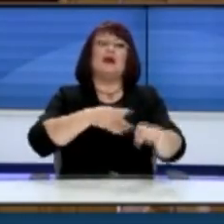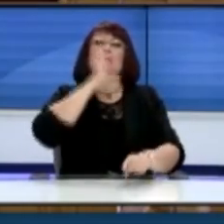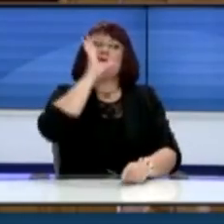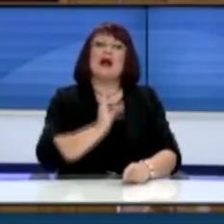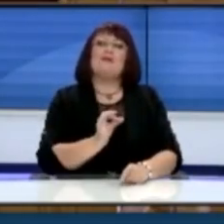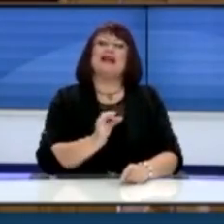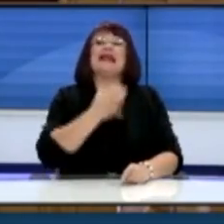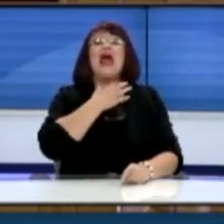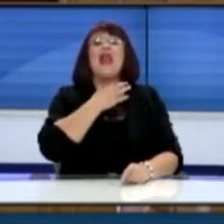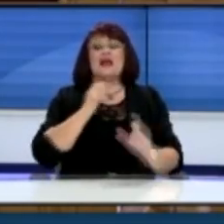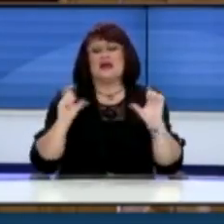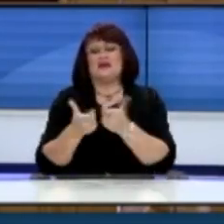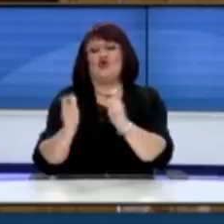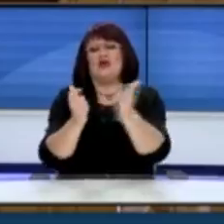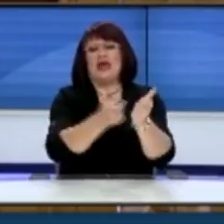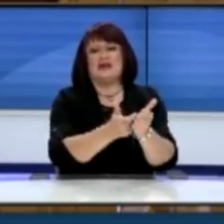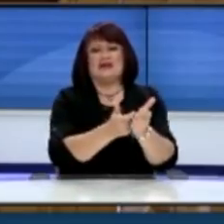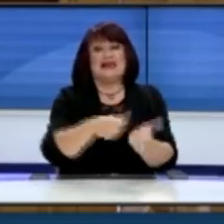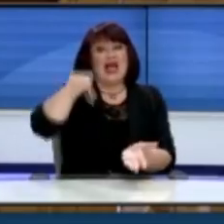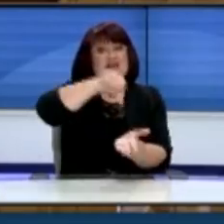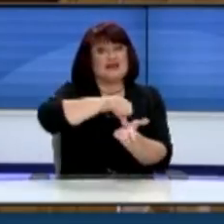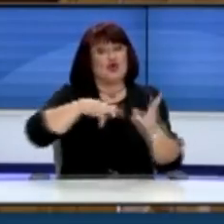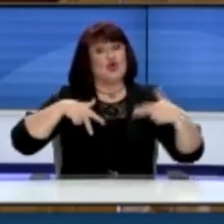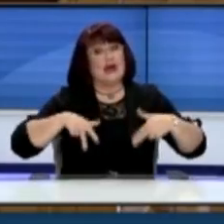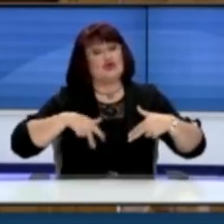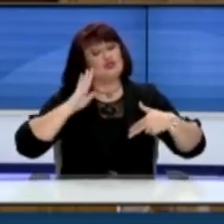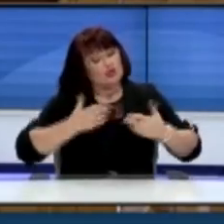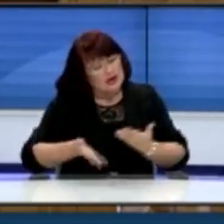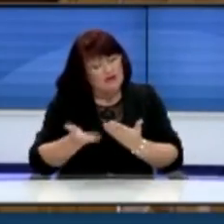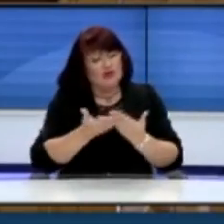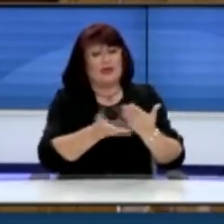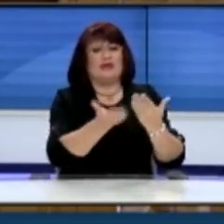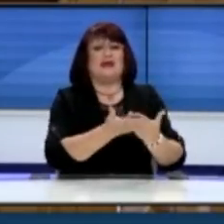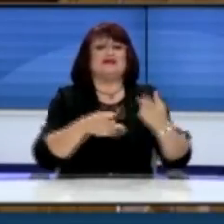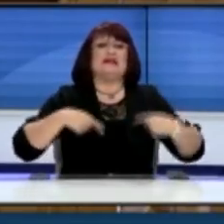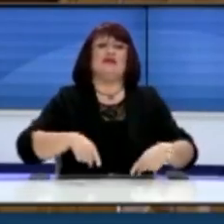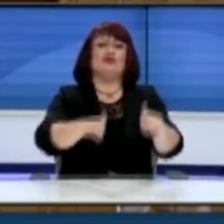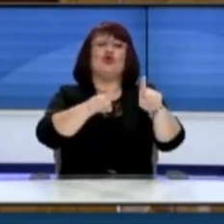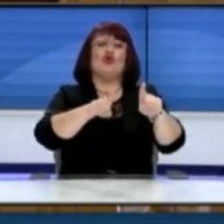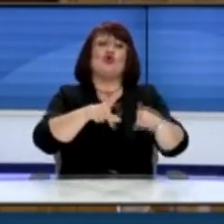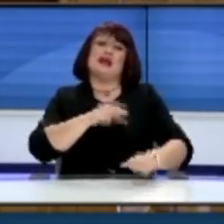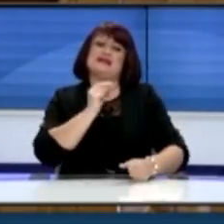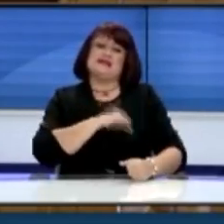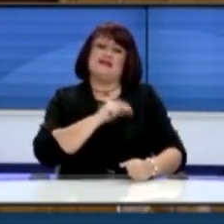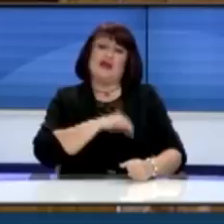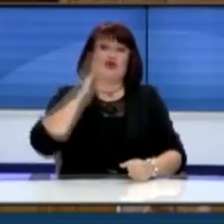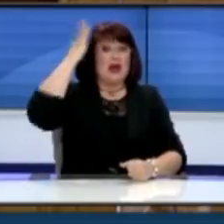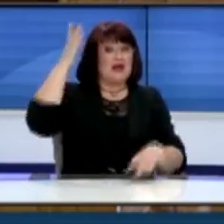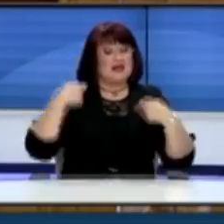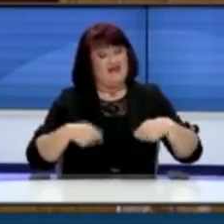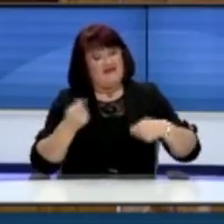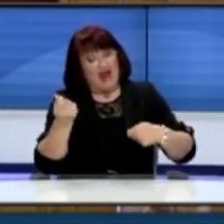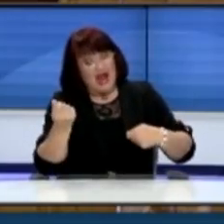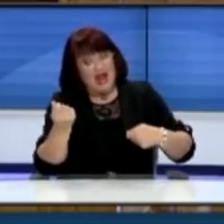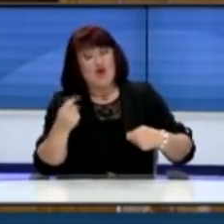πραγματικές λαϊκές ανάγκες, ότι το αστικό κράτος μπορεί να υπηρετήσει ταυτόχρονα τα συμφέροντα του κεφαλαίου